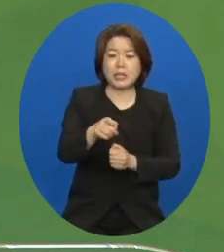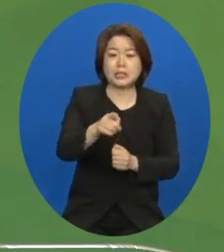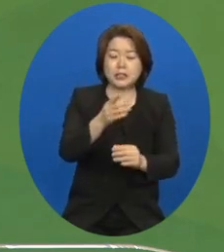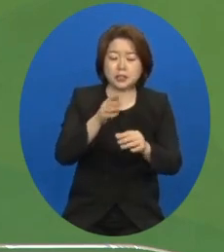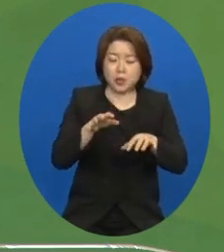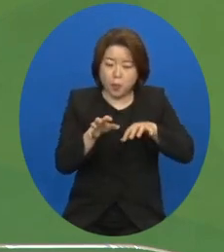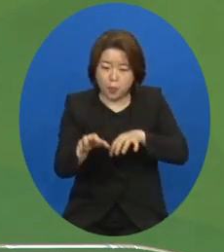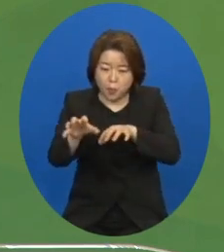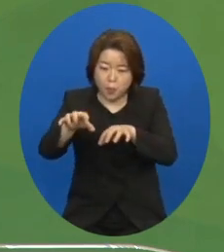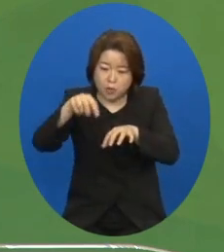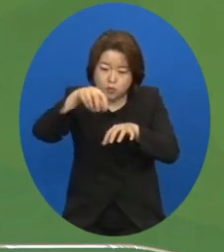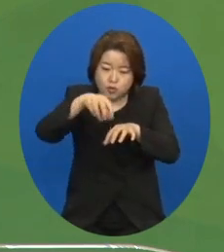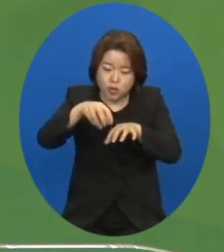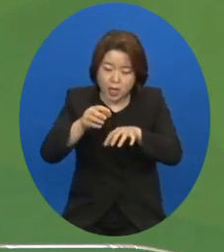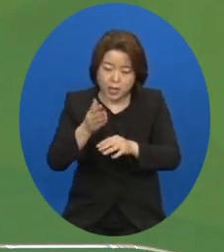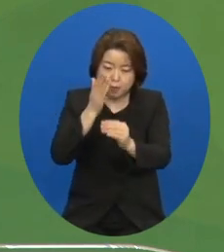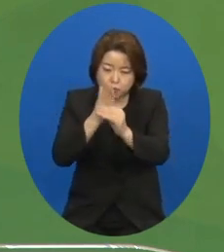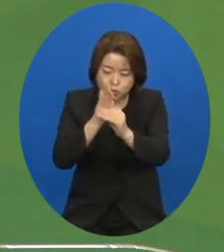중심에 있었습니다.